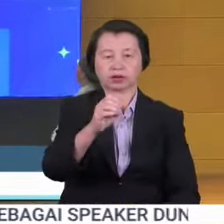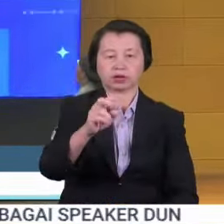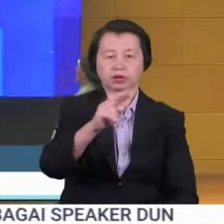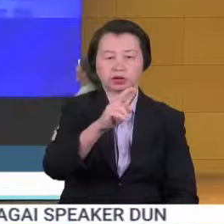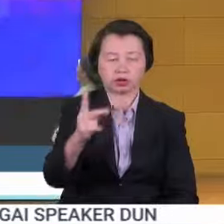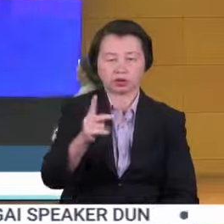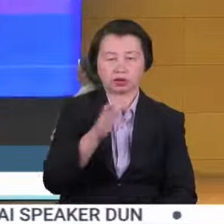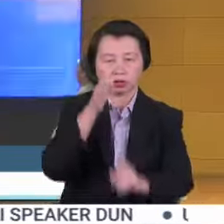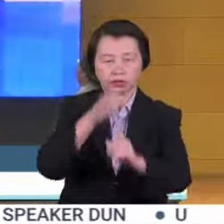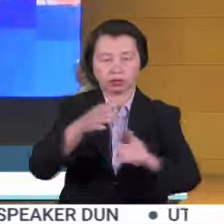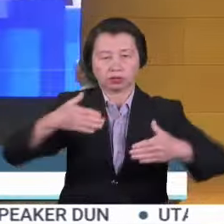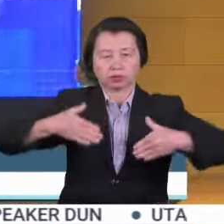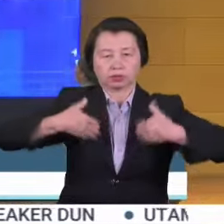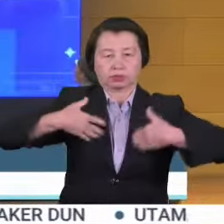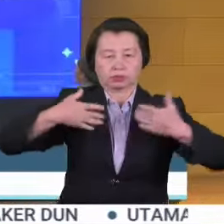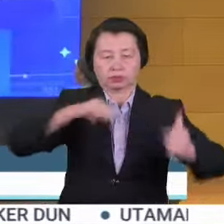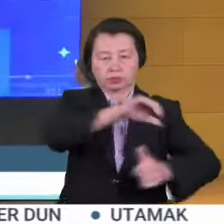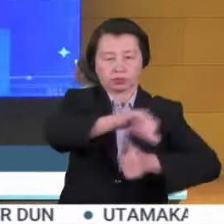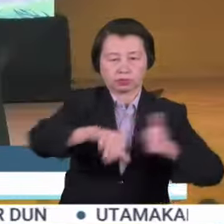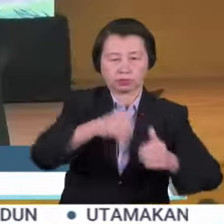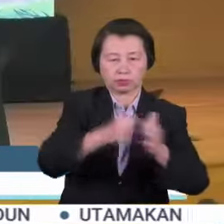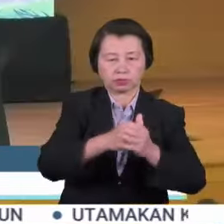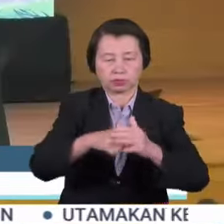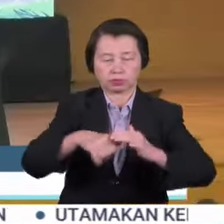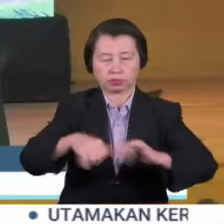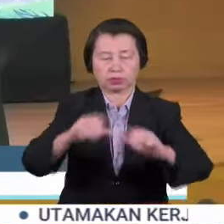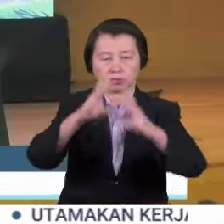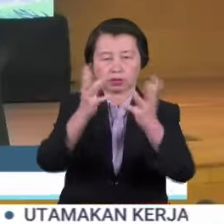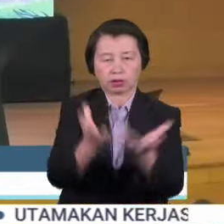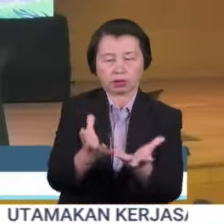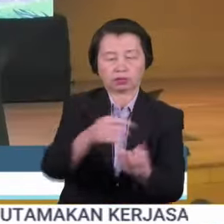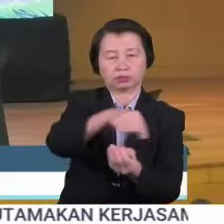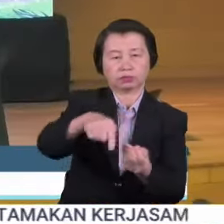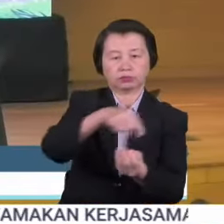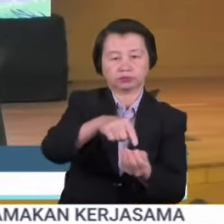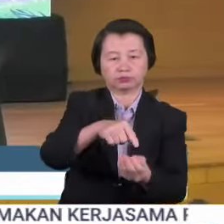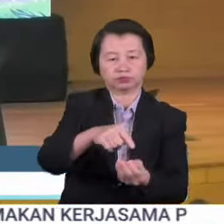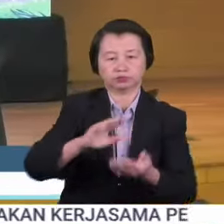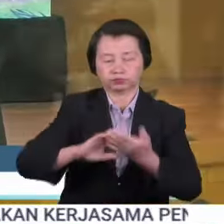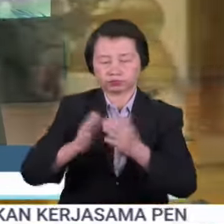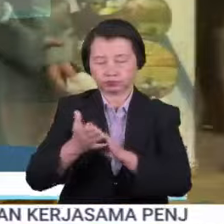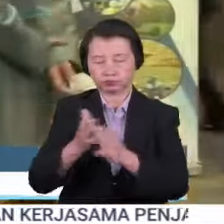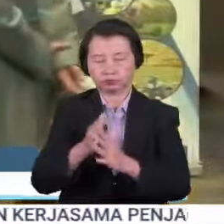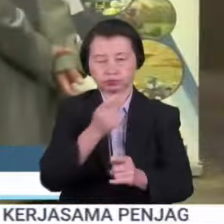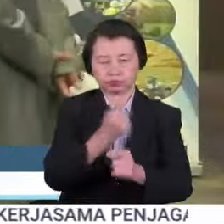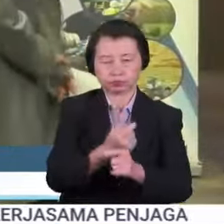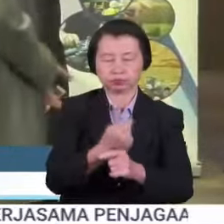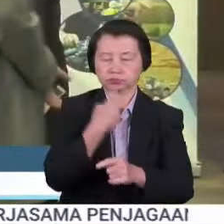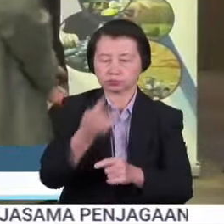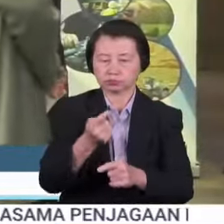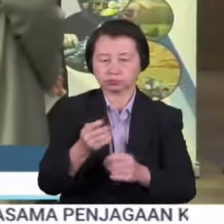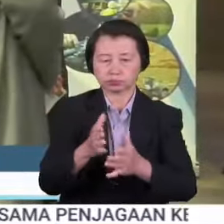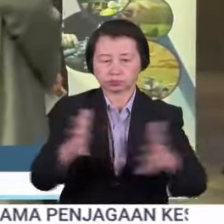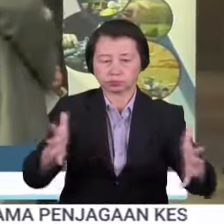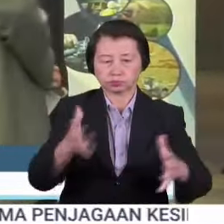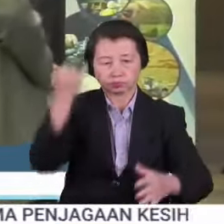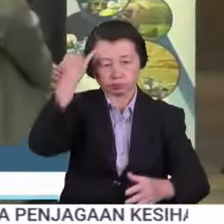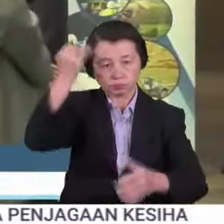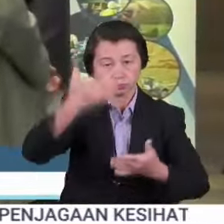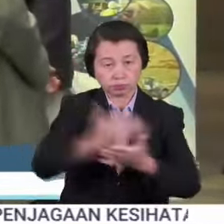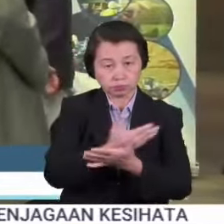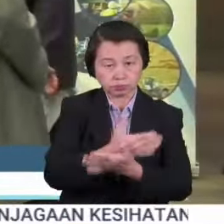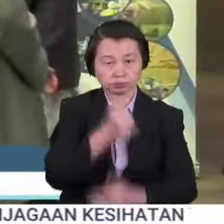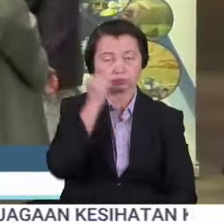ke arah kesejahteraan sosial dan kelestarian alam sekitar. Komuniti statistik diseru mengembangkan idea-idea baharu